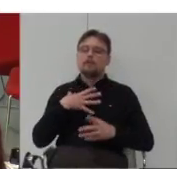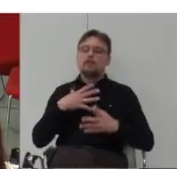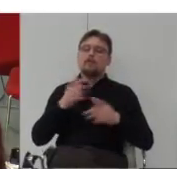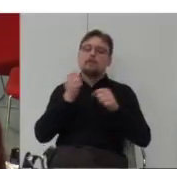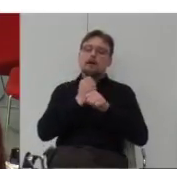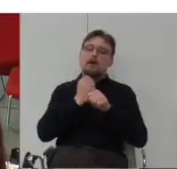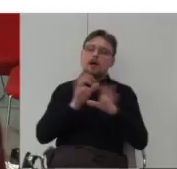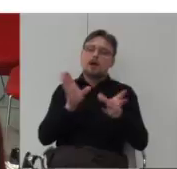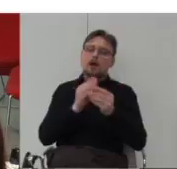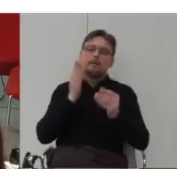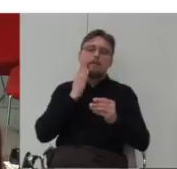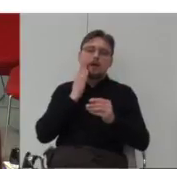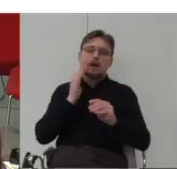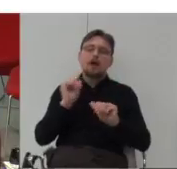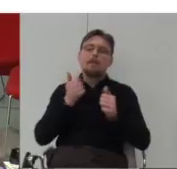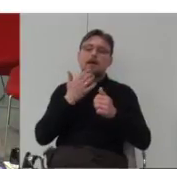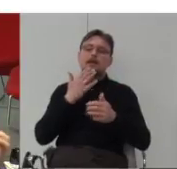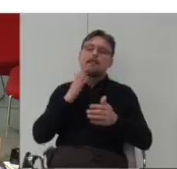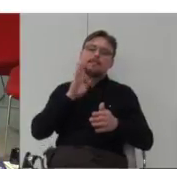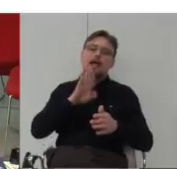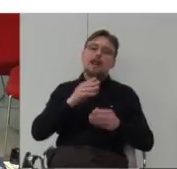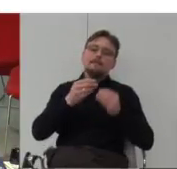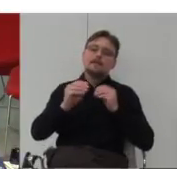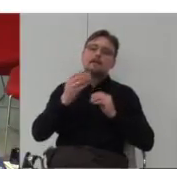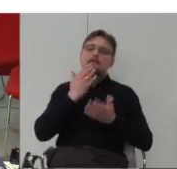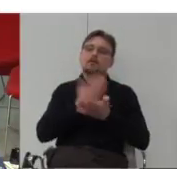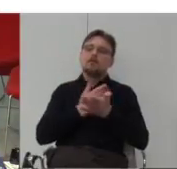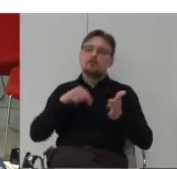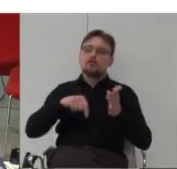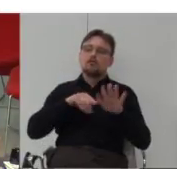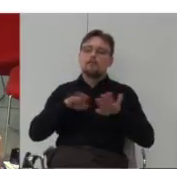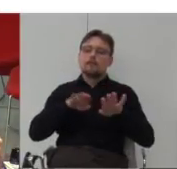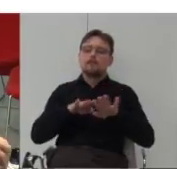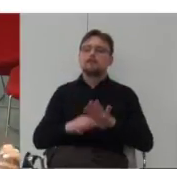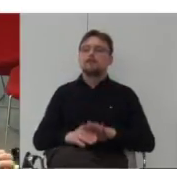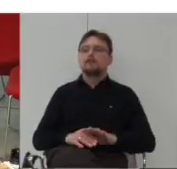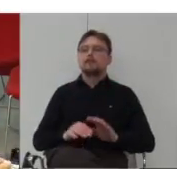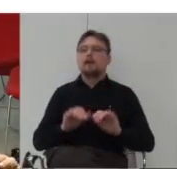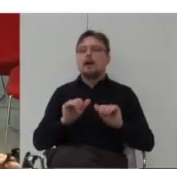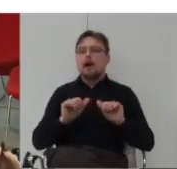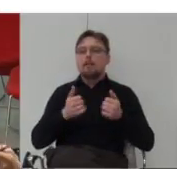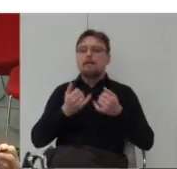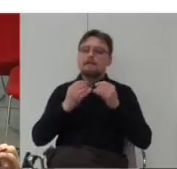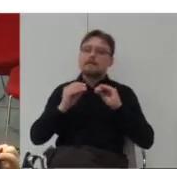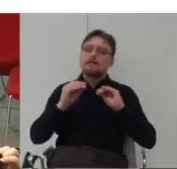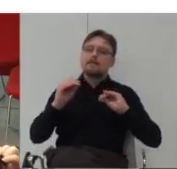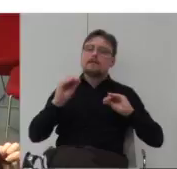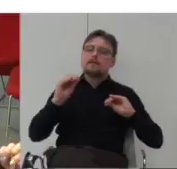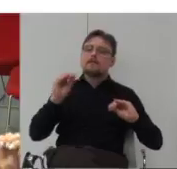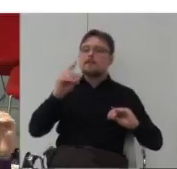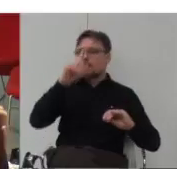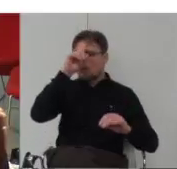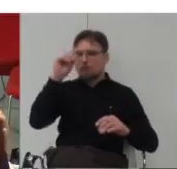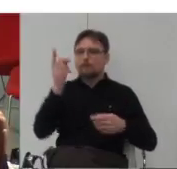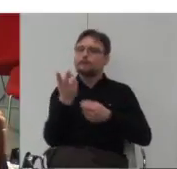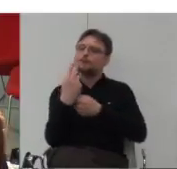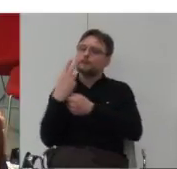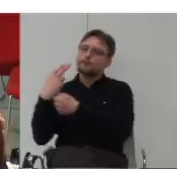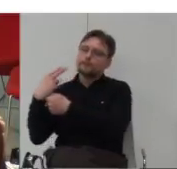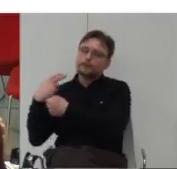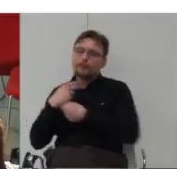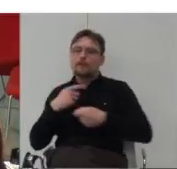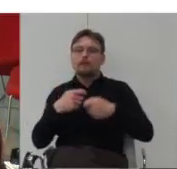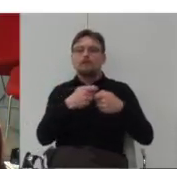i celem tego była dalsza animacja miejsca i wciągnięcie kolejnych okolicznych mieszkańców w interakcję.